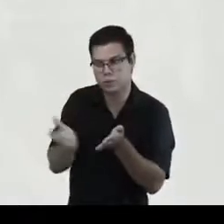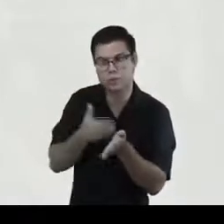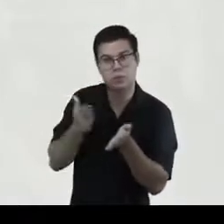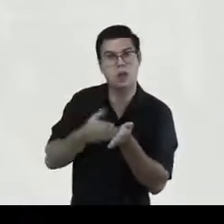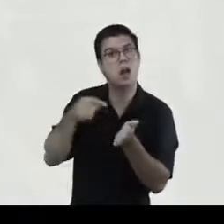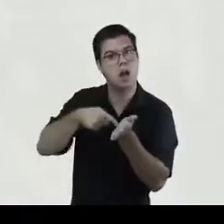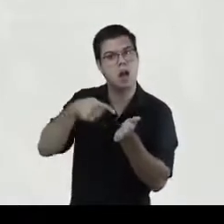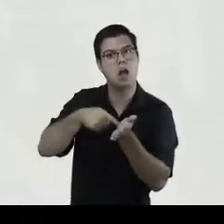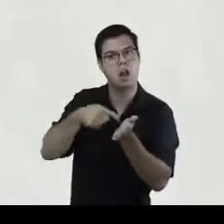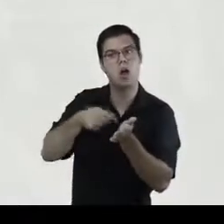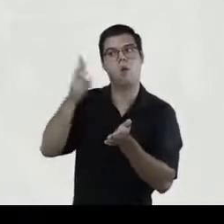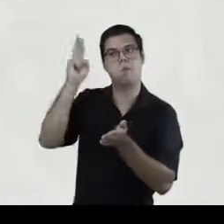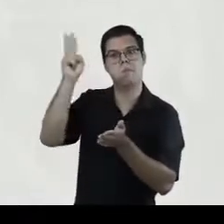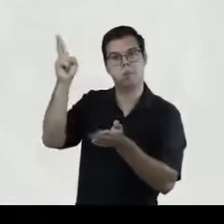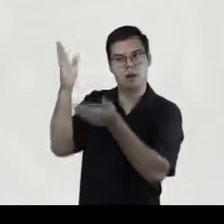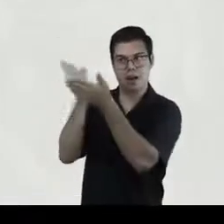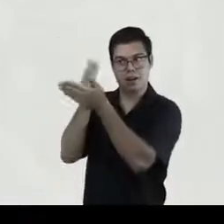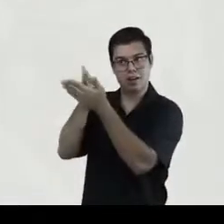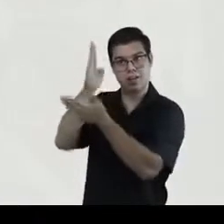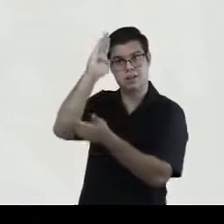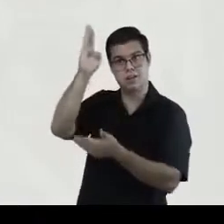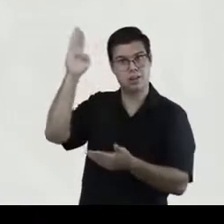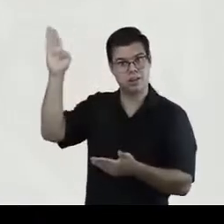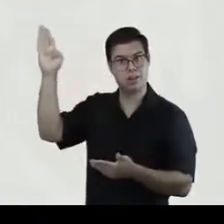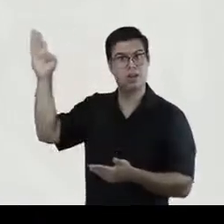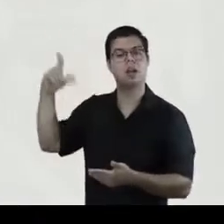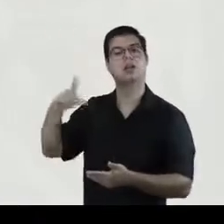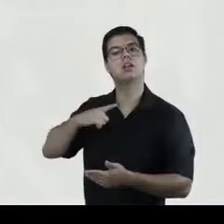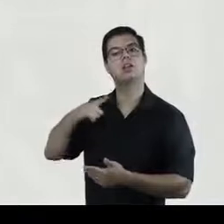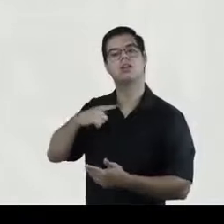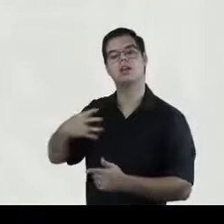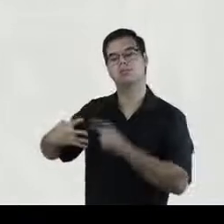représente les quatre premiers feuillets de l'exemplaire de Lyon,